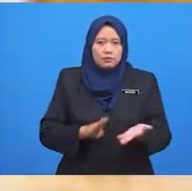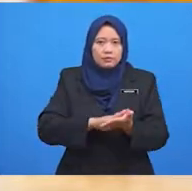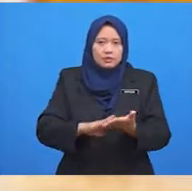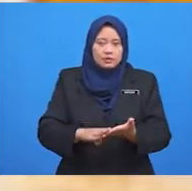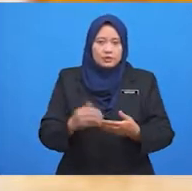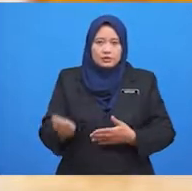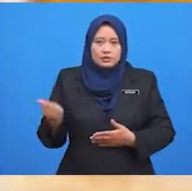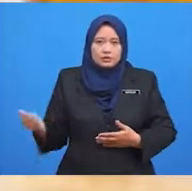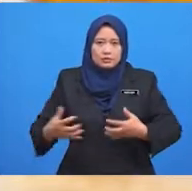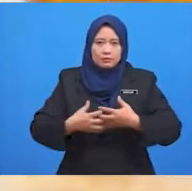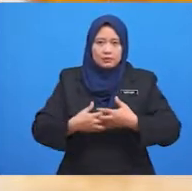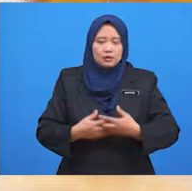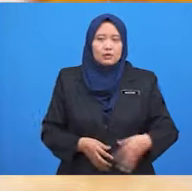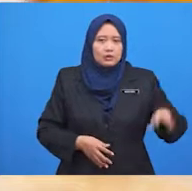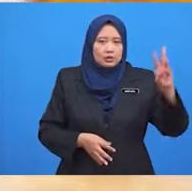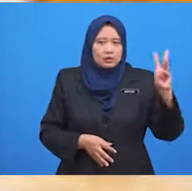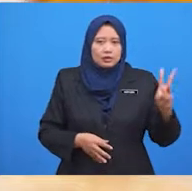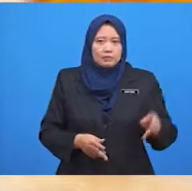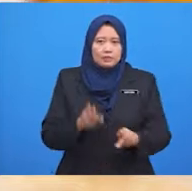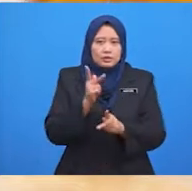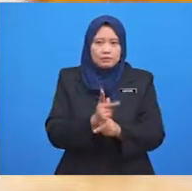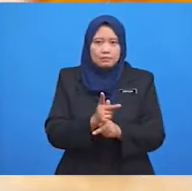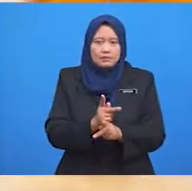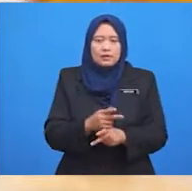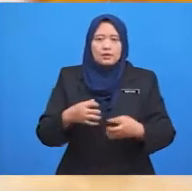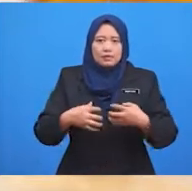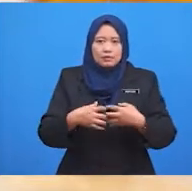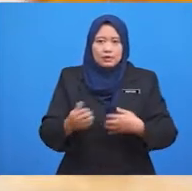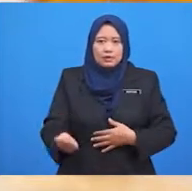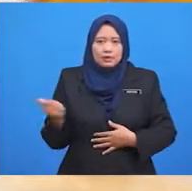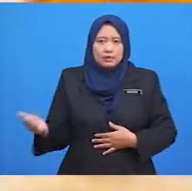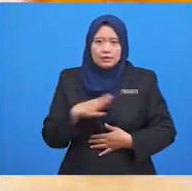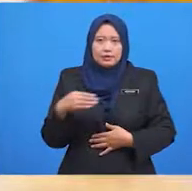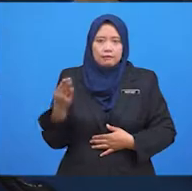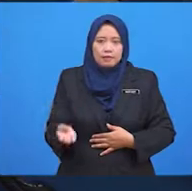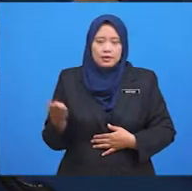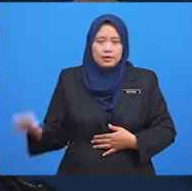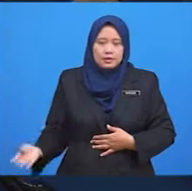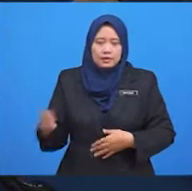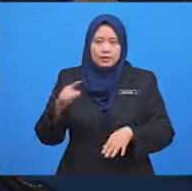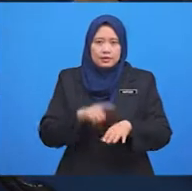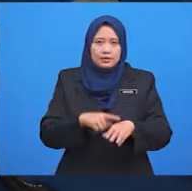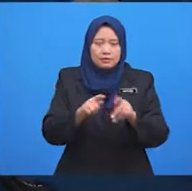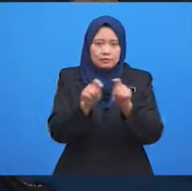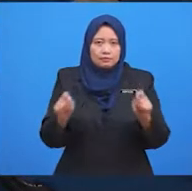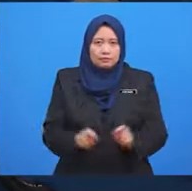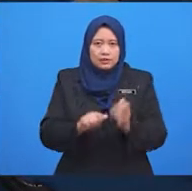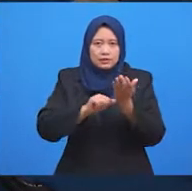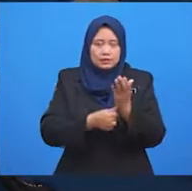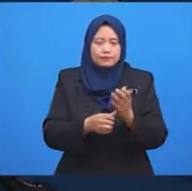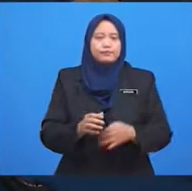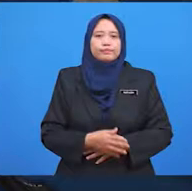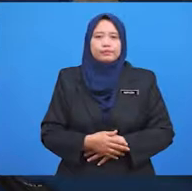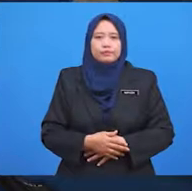6. Simpan peralatan, bahan dan mesin di tempat asal. Saya akan teruskan lagi dengan